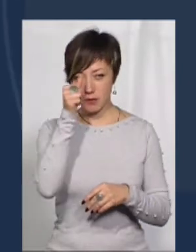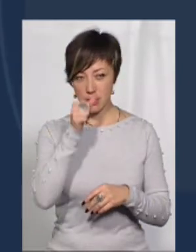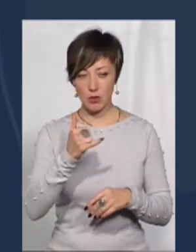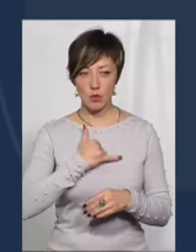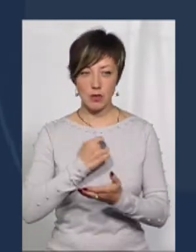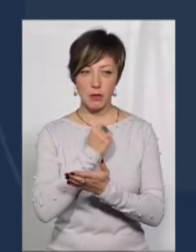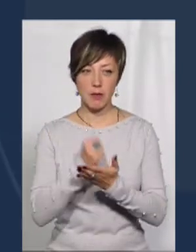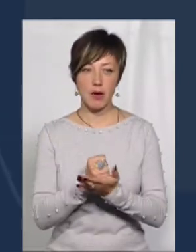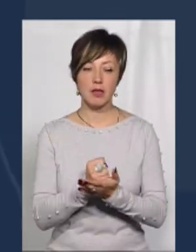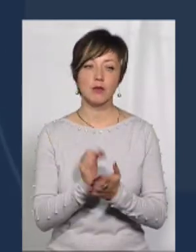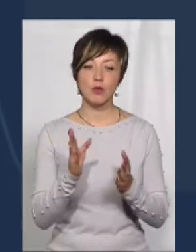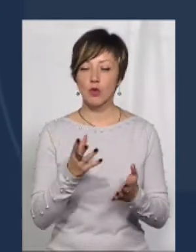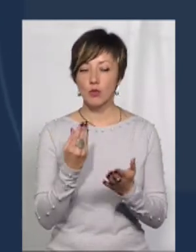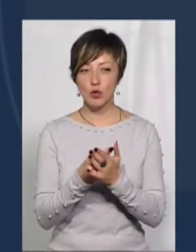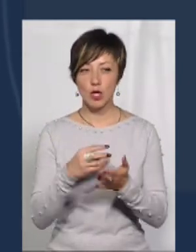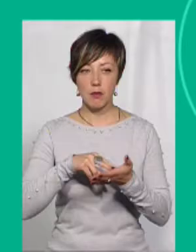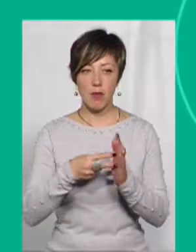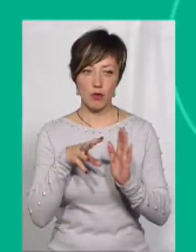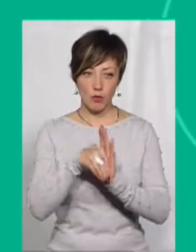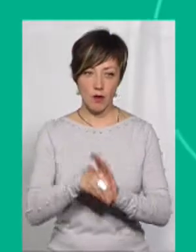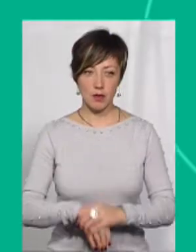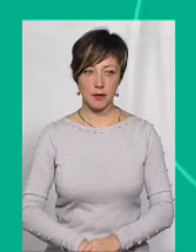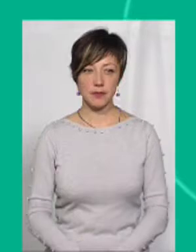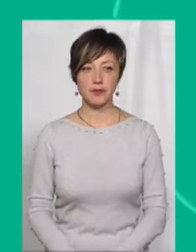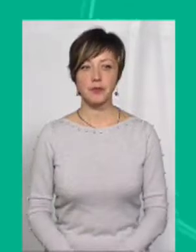нас прийматися, вже будемо в бюджеті планувати.